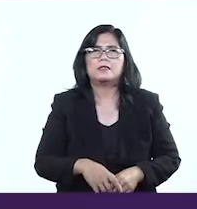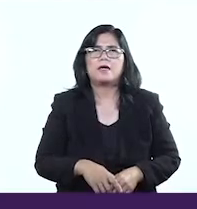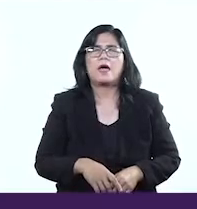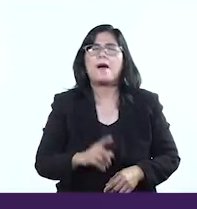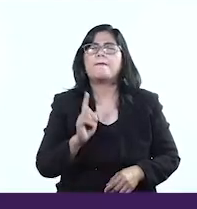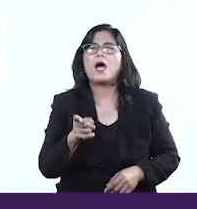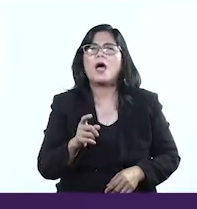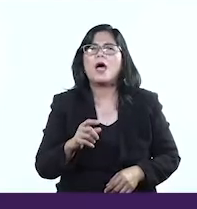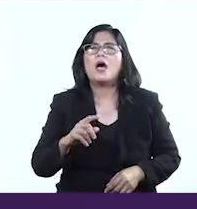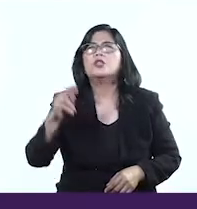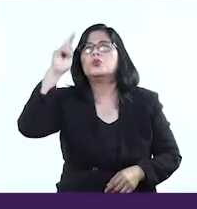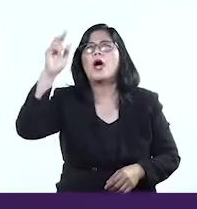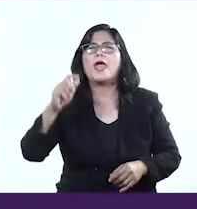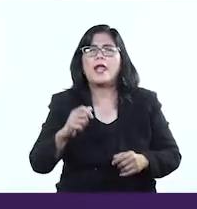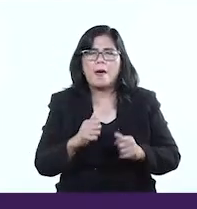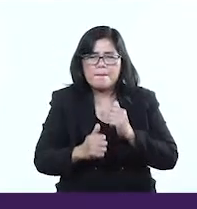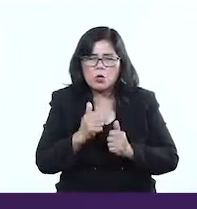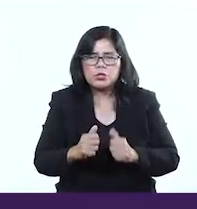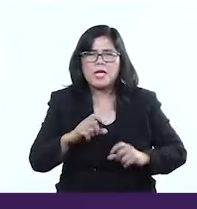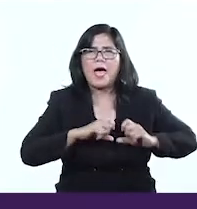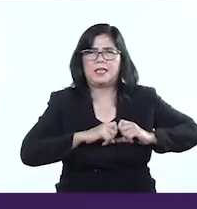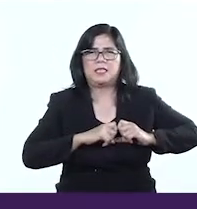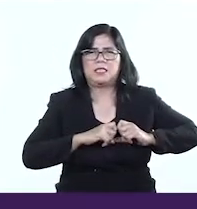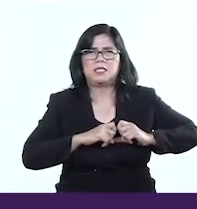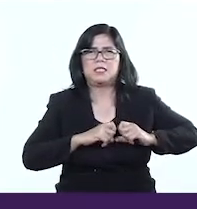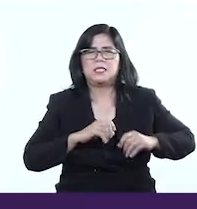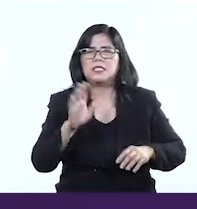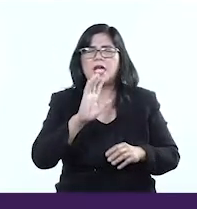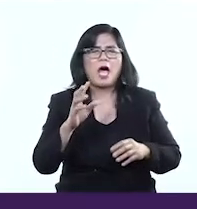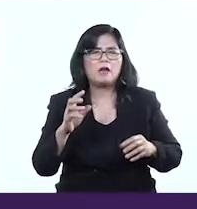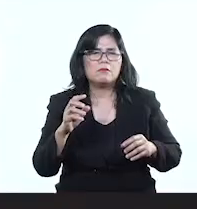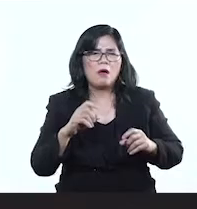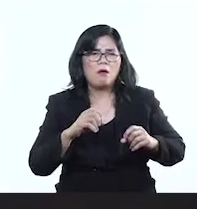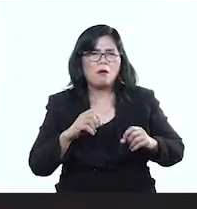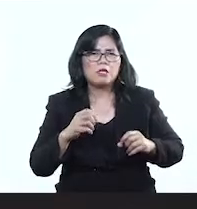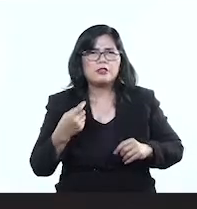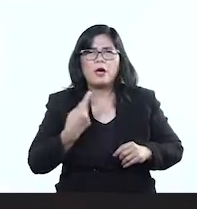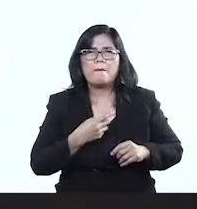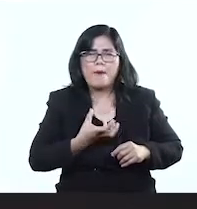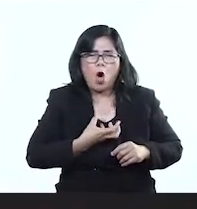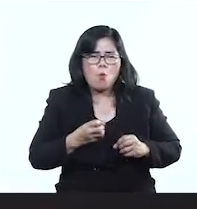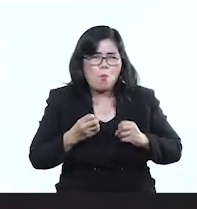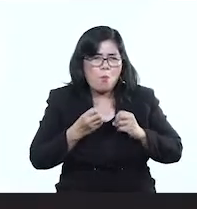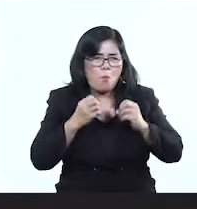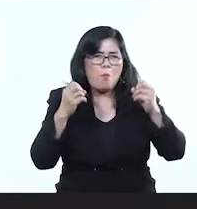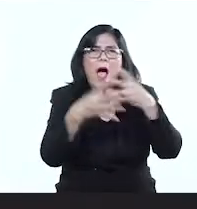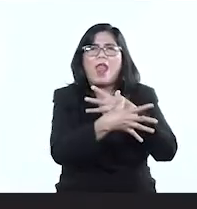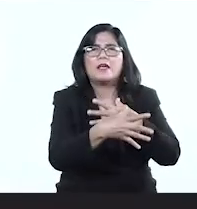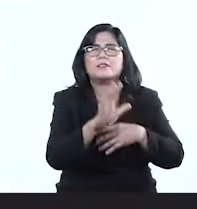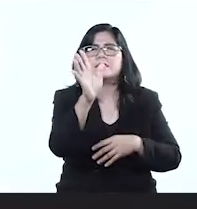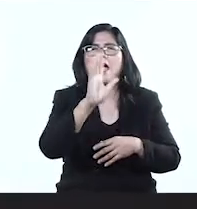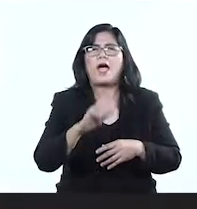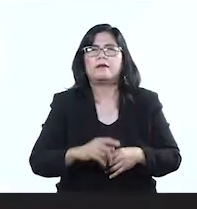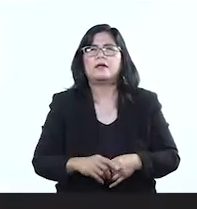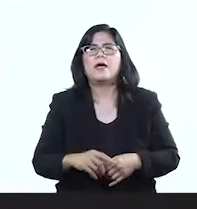menguji Hai jangan sampai di hati kita Kerinduan tuk membalas Hai tapi kita percaya Allah